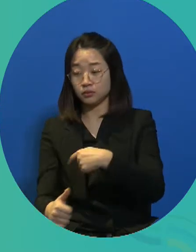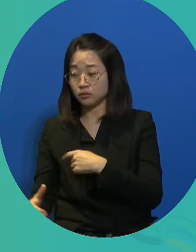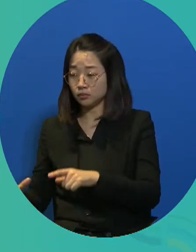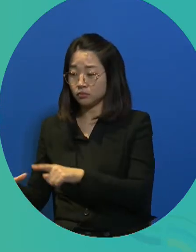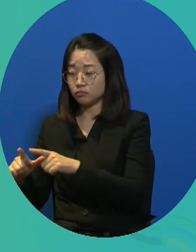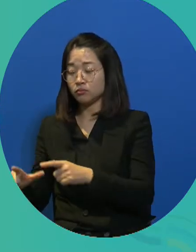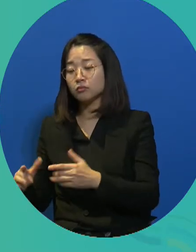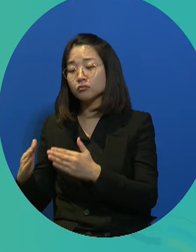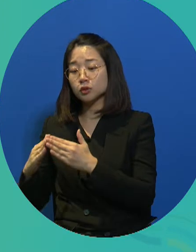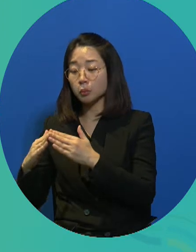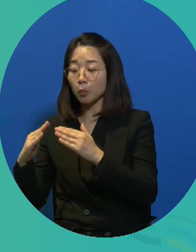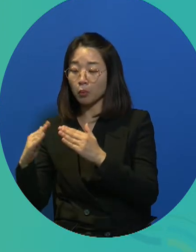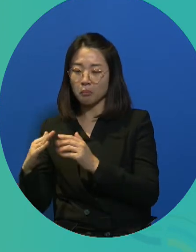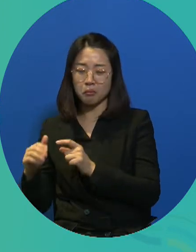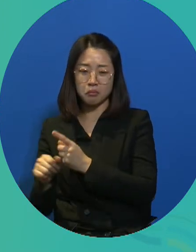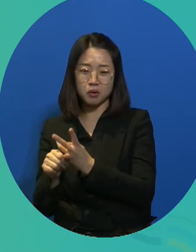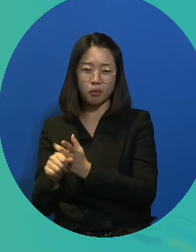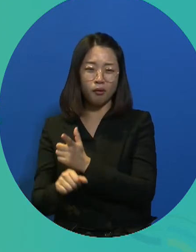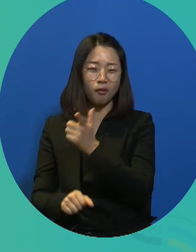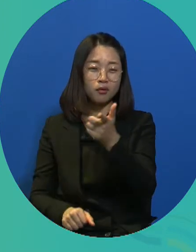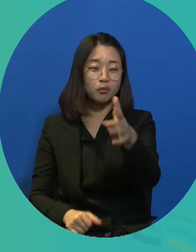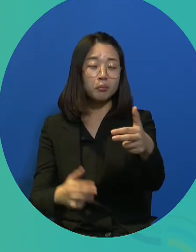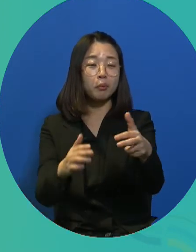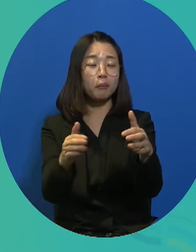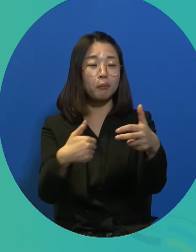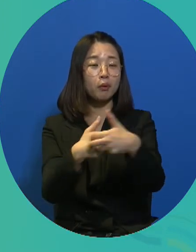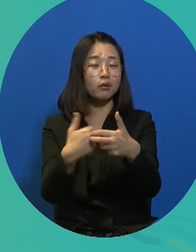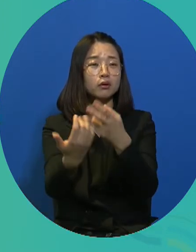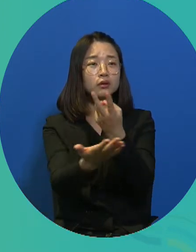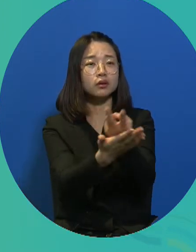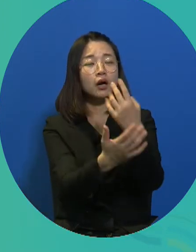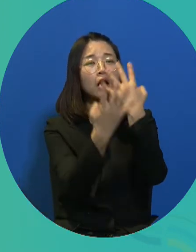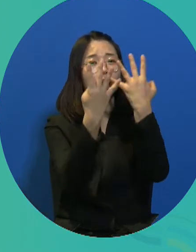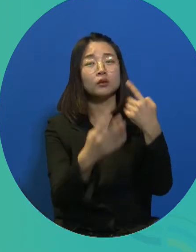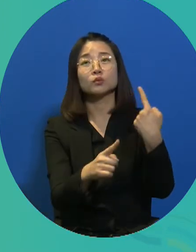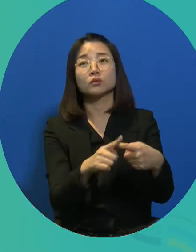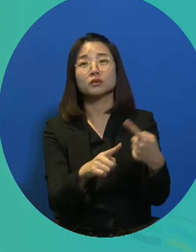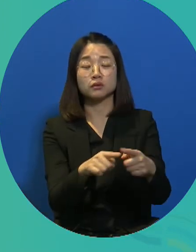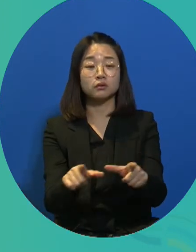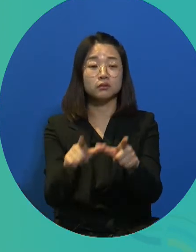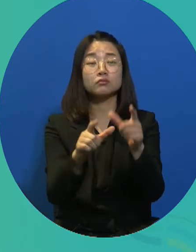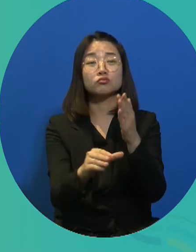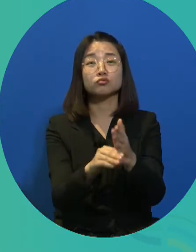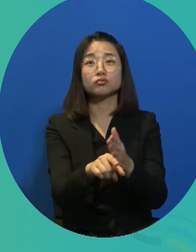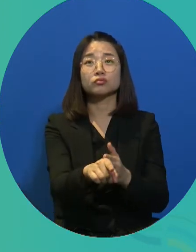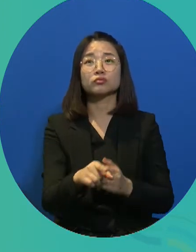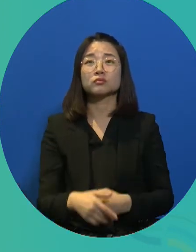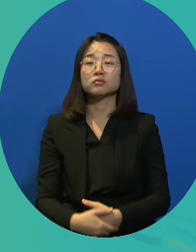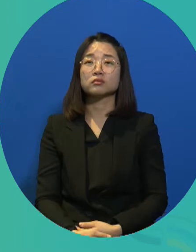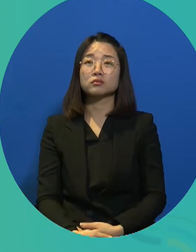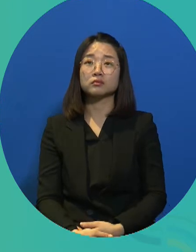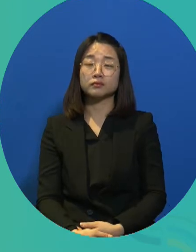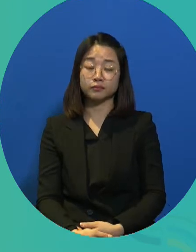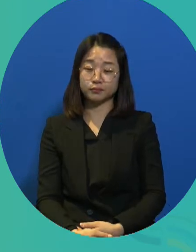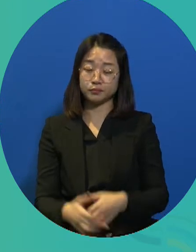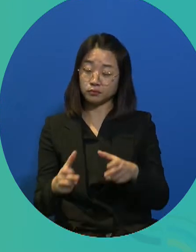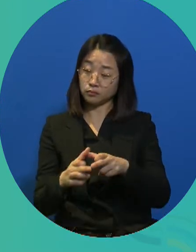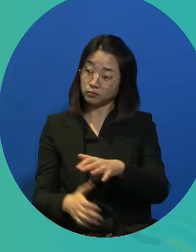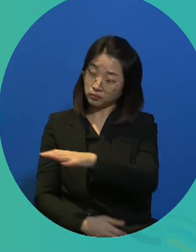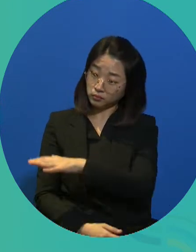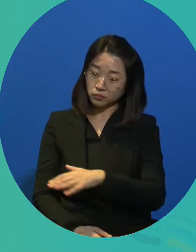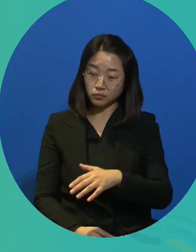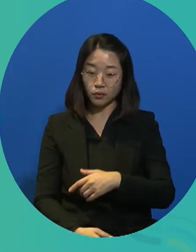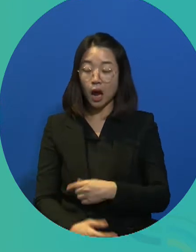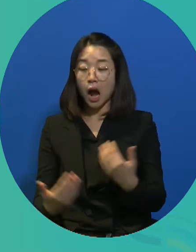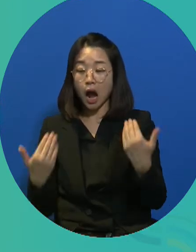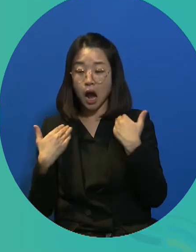지역사회에서 훨씬 몇 시간이나 떨어진 곳에 이런 시설들이 새롭게 건립이 되고 있고 그리고 장애인들이 다닐 수